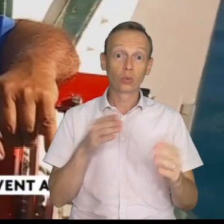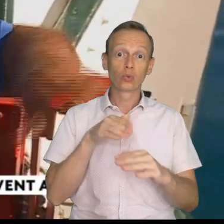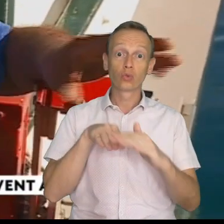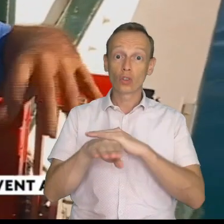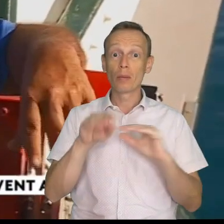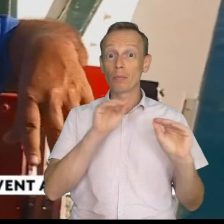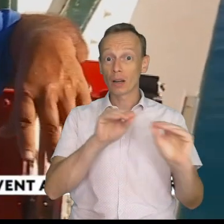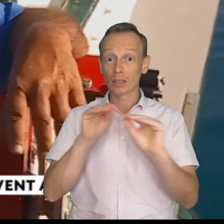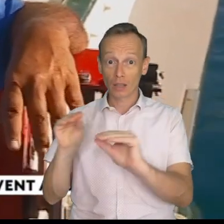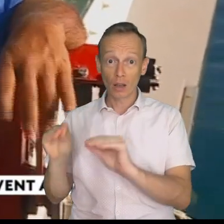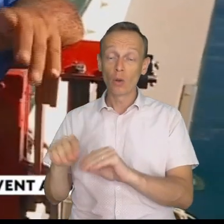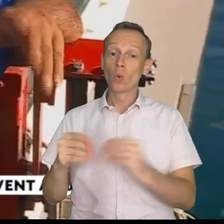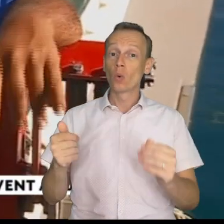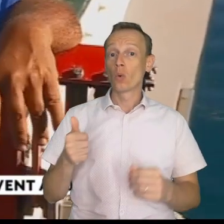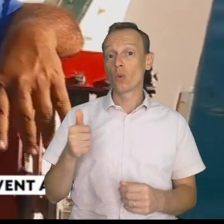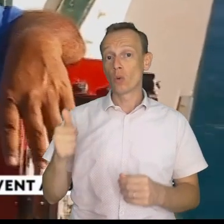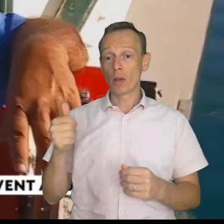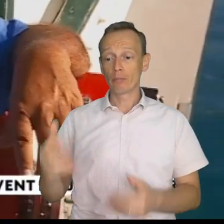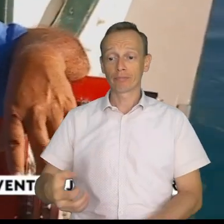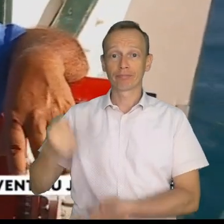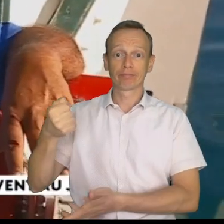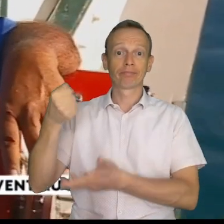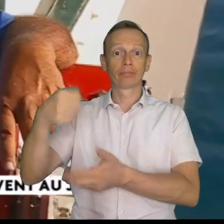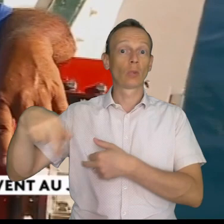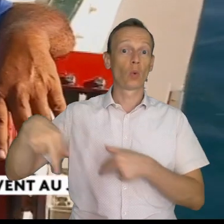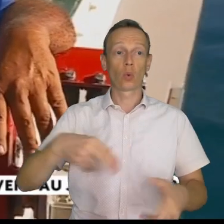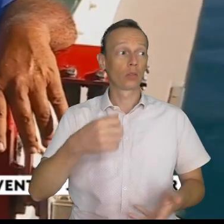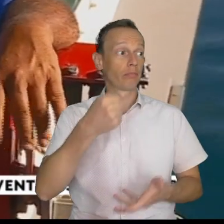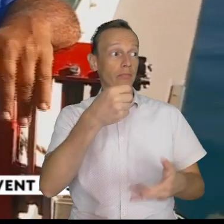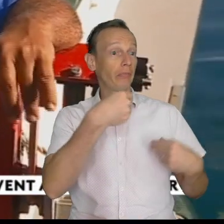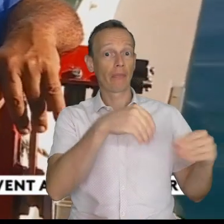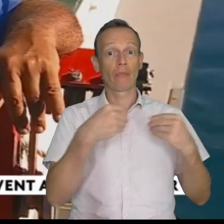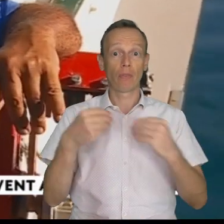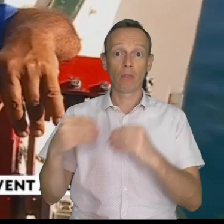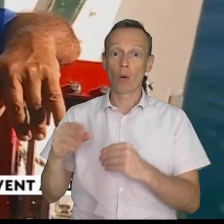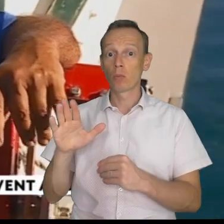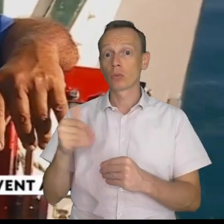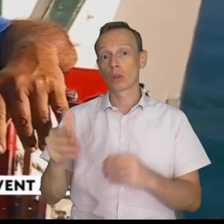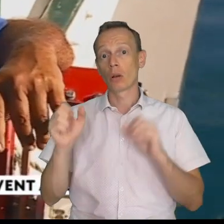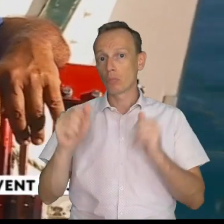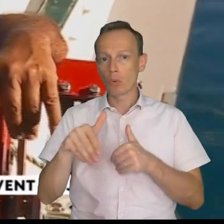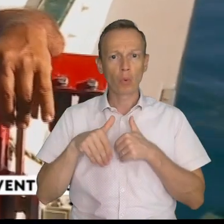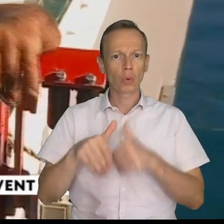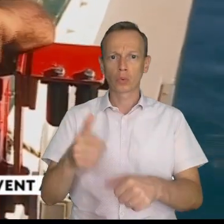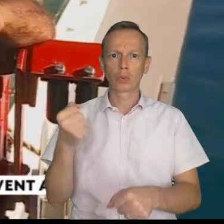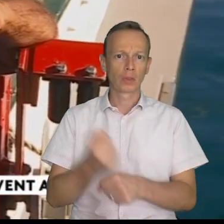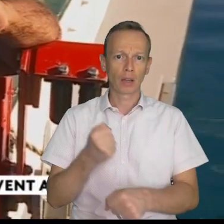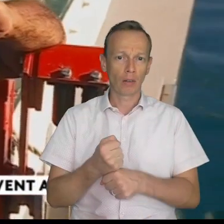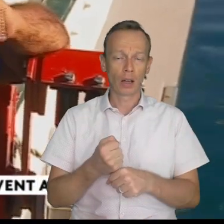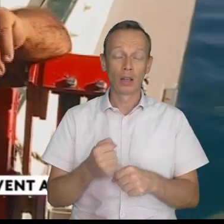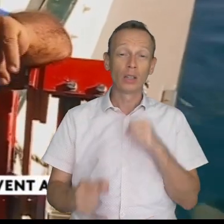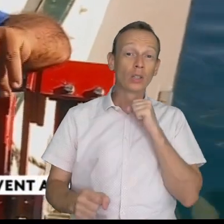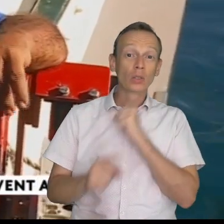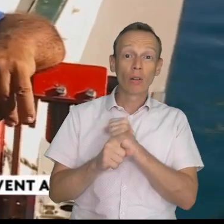sinon dans les magasins. Ou sinon, ils font défiler eux-mêmes et puis ils vont au bord de la route. Donc il n aucune incidence directe pour les pêcheurs.